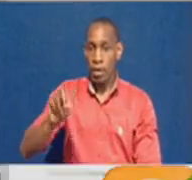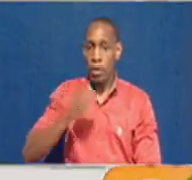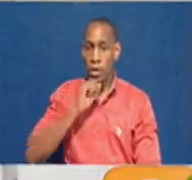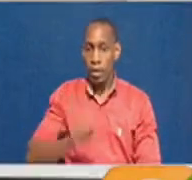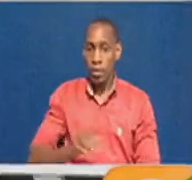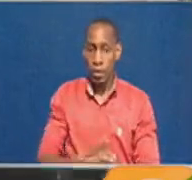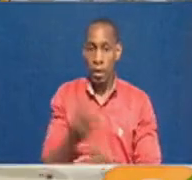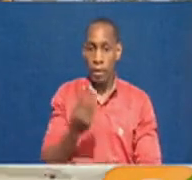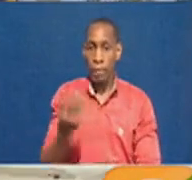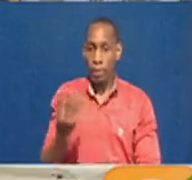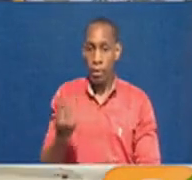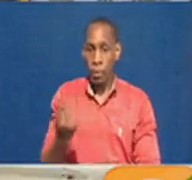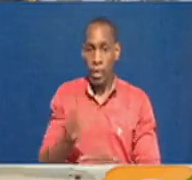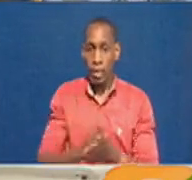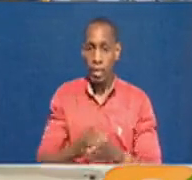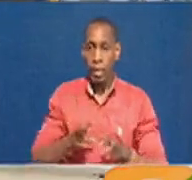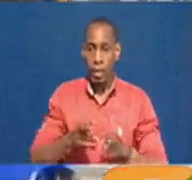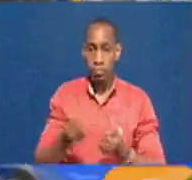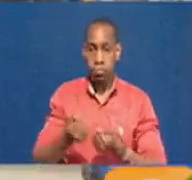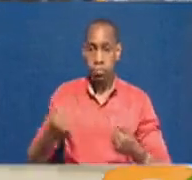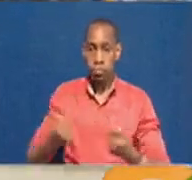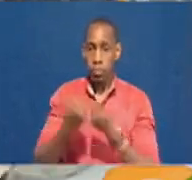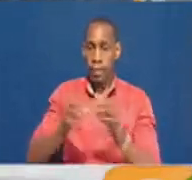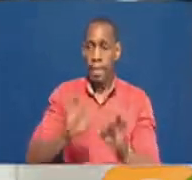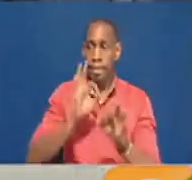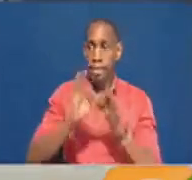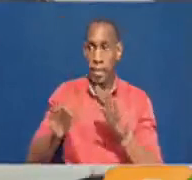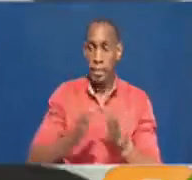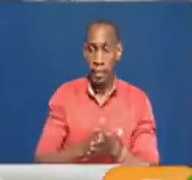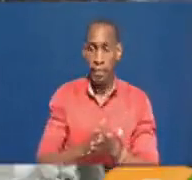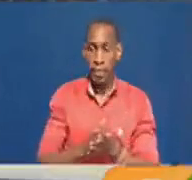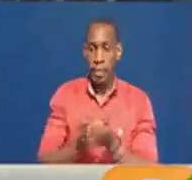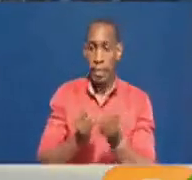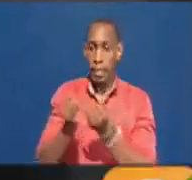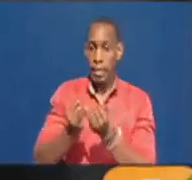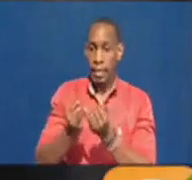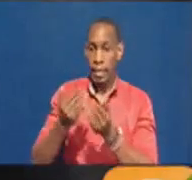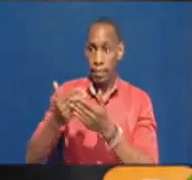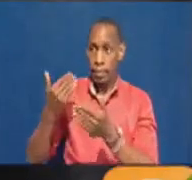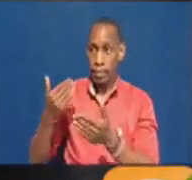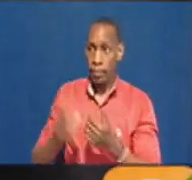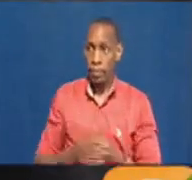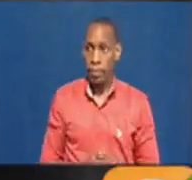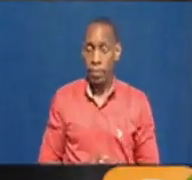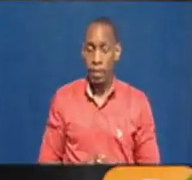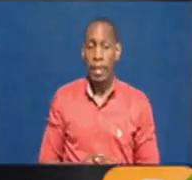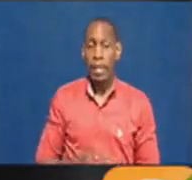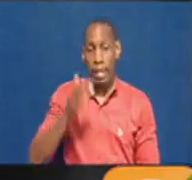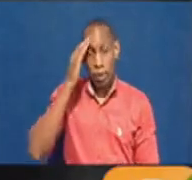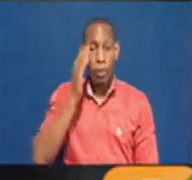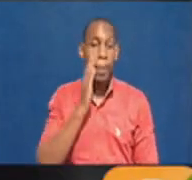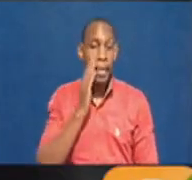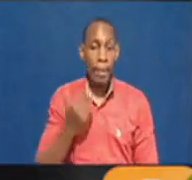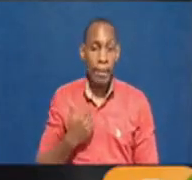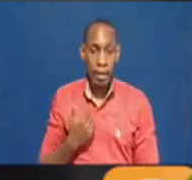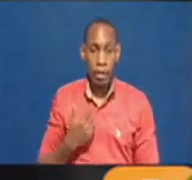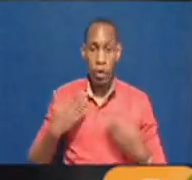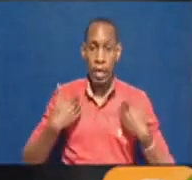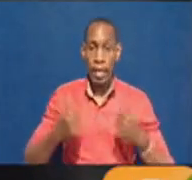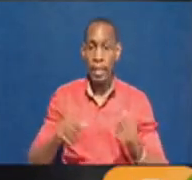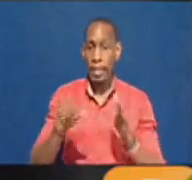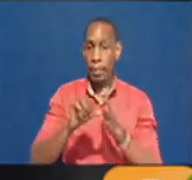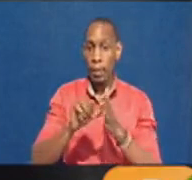41 waliogongwa na gari lililokuwa likiendeshwa kwa kasi Jumamosi uliopita. I knew my mom has a health issues, so